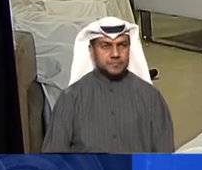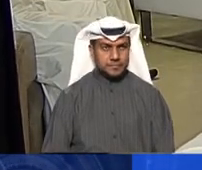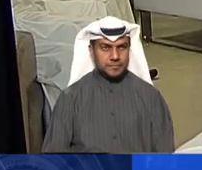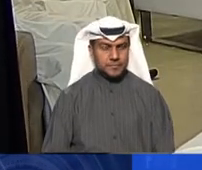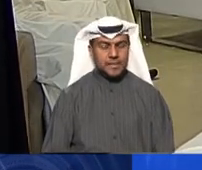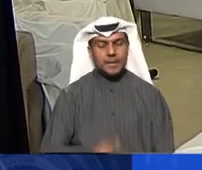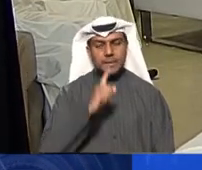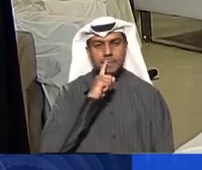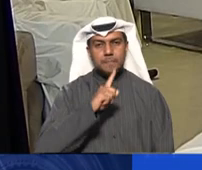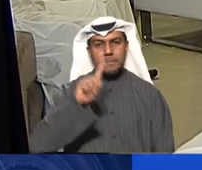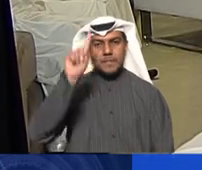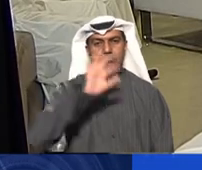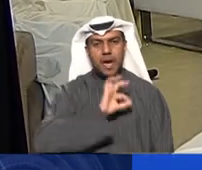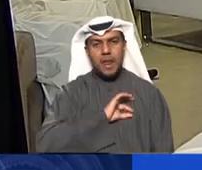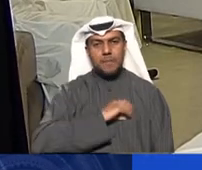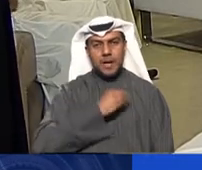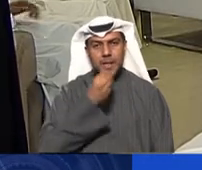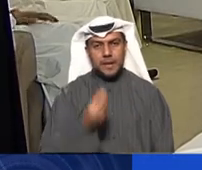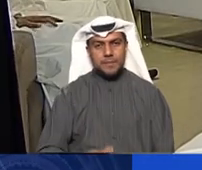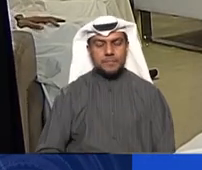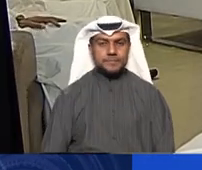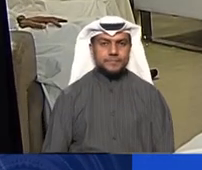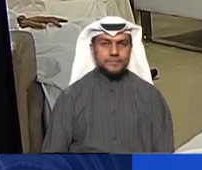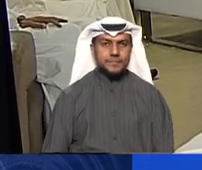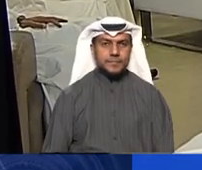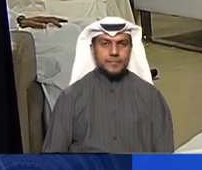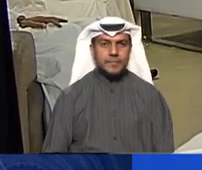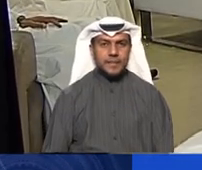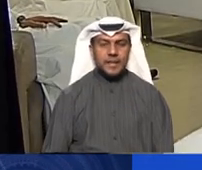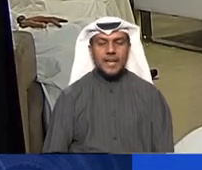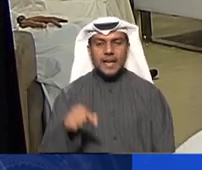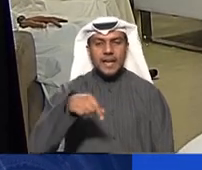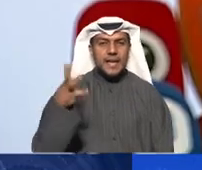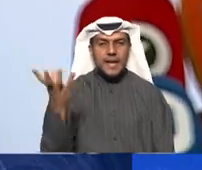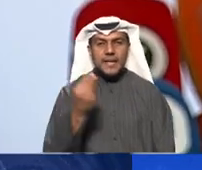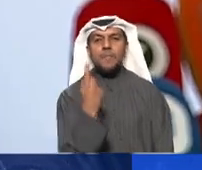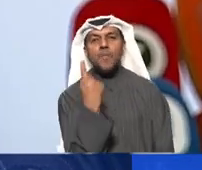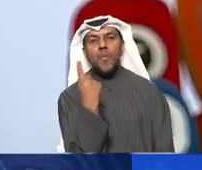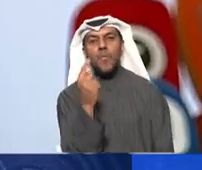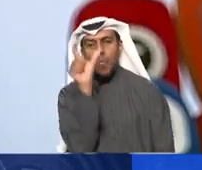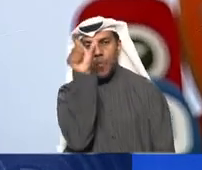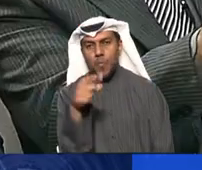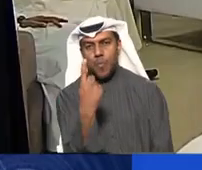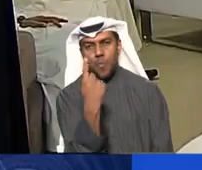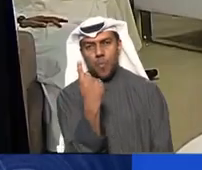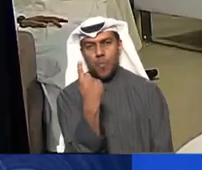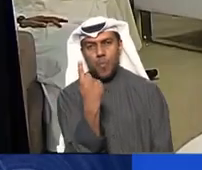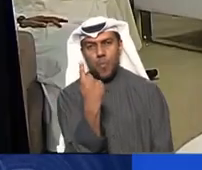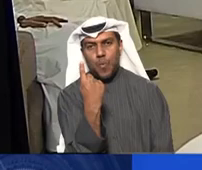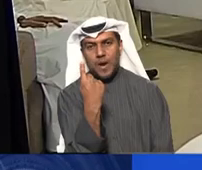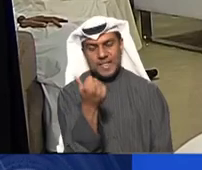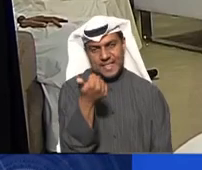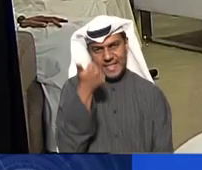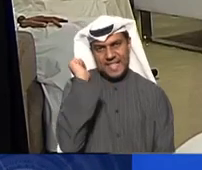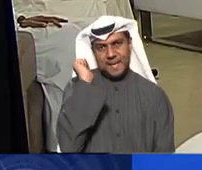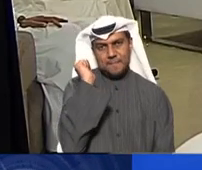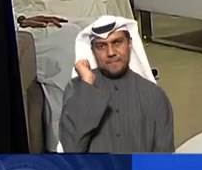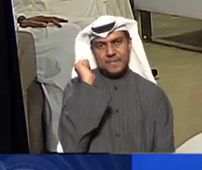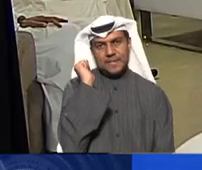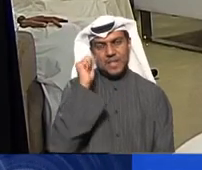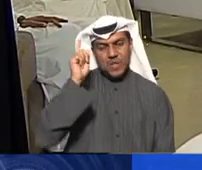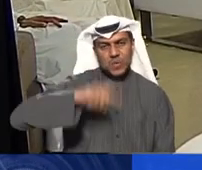بسم الله الرحمن الرحيم. تم تسجيل حالة واحدة فقط خلال 24 ساعة